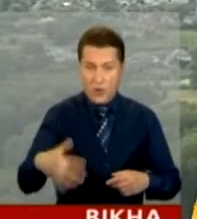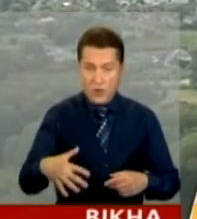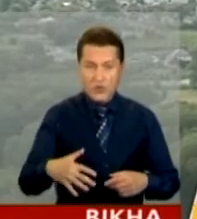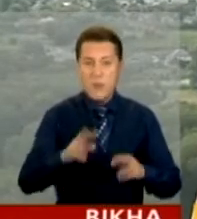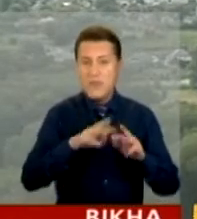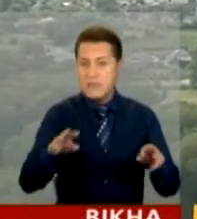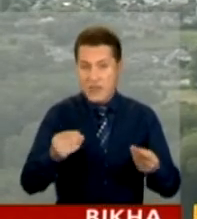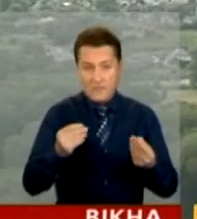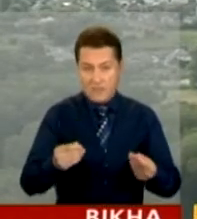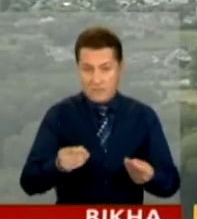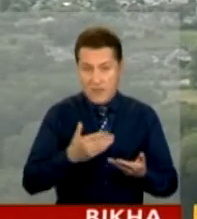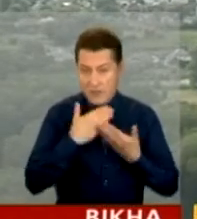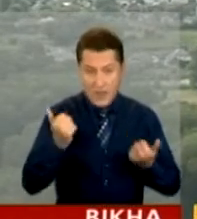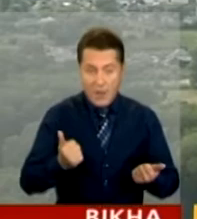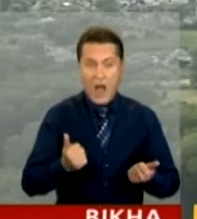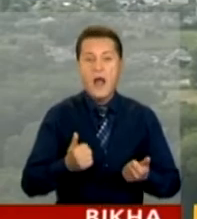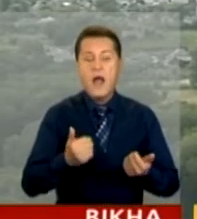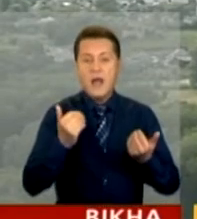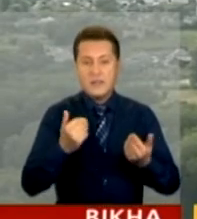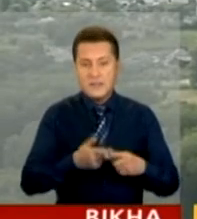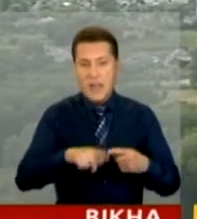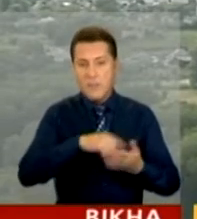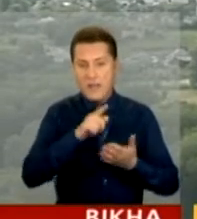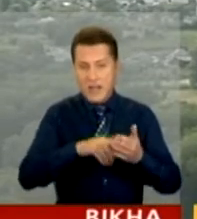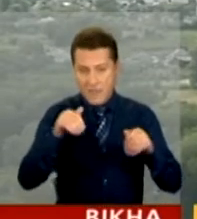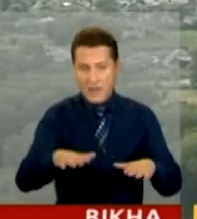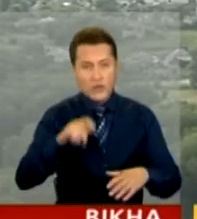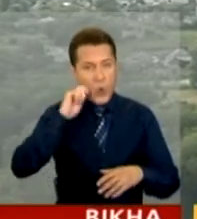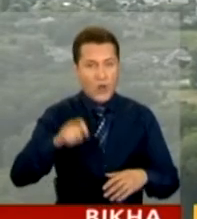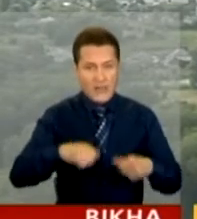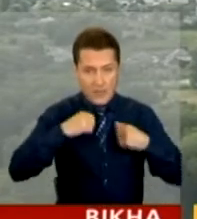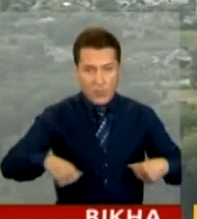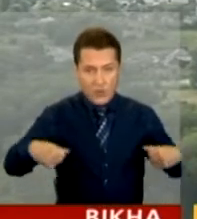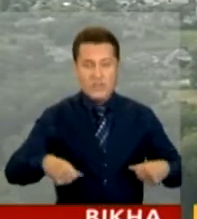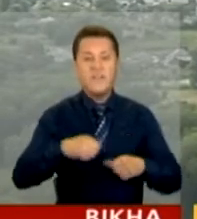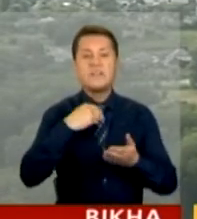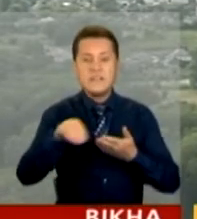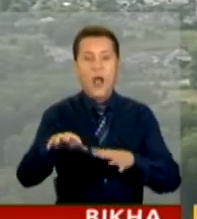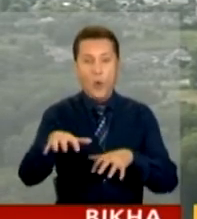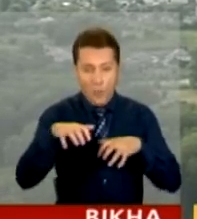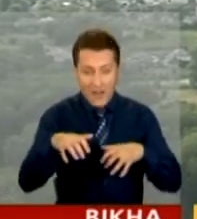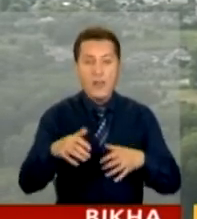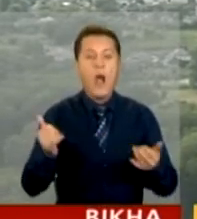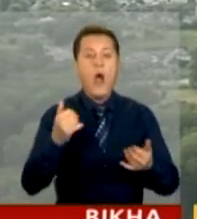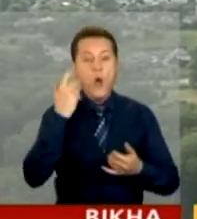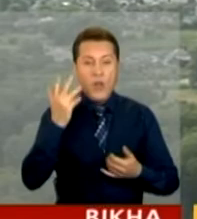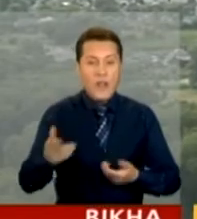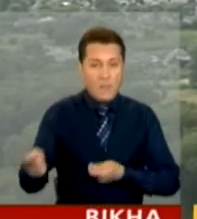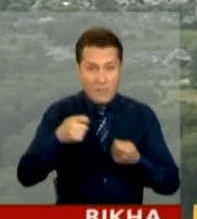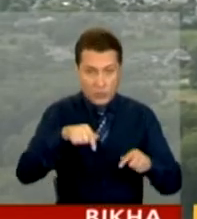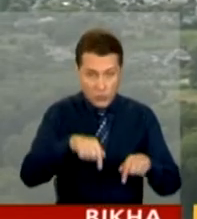Міністерстві оборони. А наразі це питання вирішено. Українські бронежилети закупили. Втім, коли вони дійдуть сюди, у